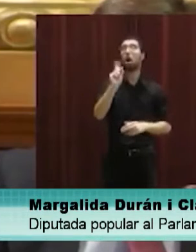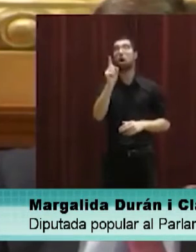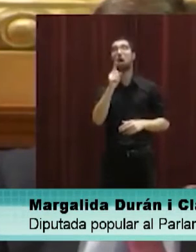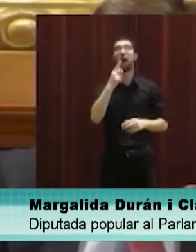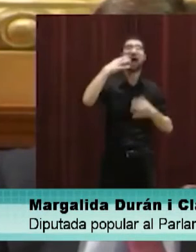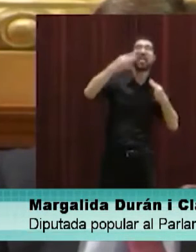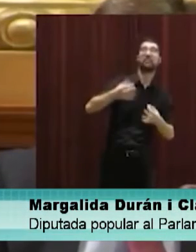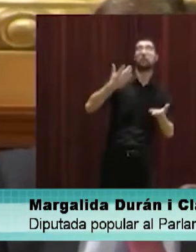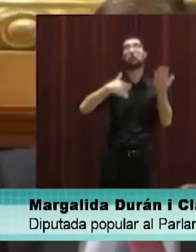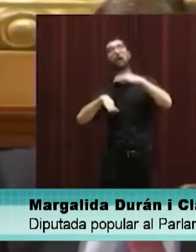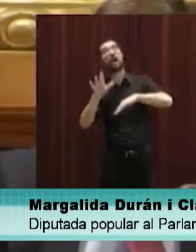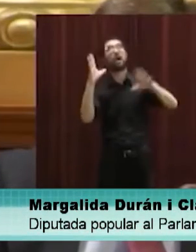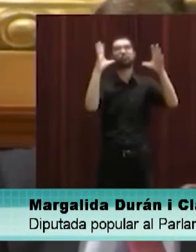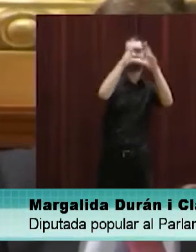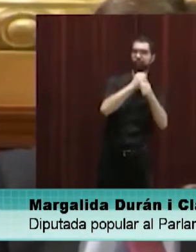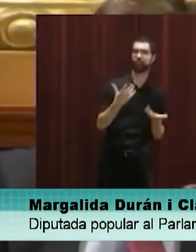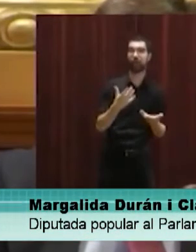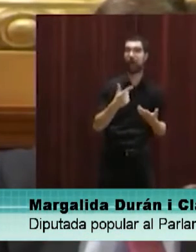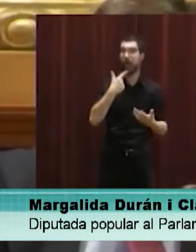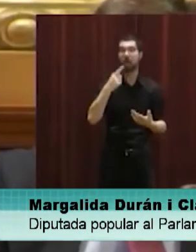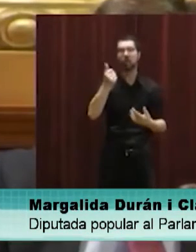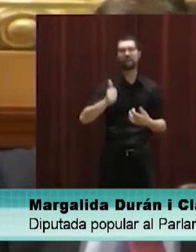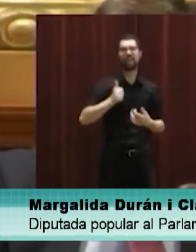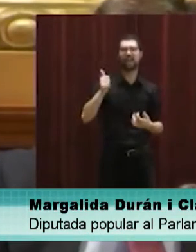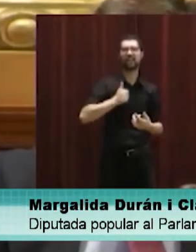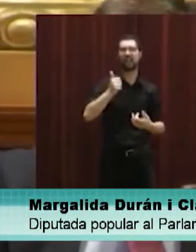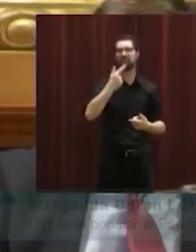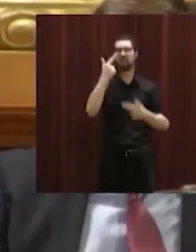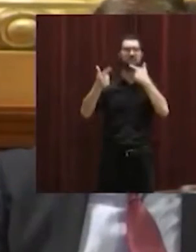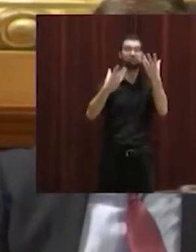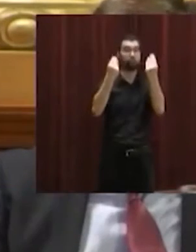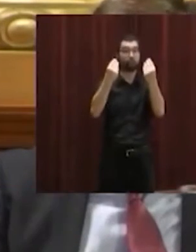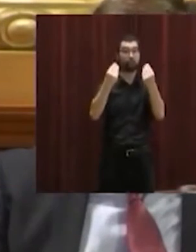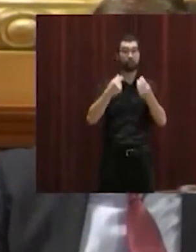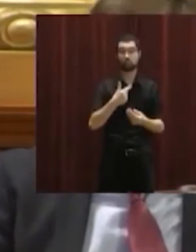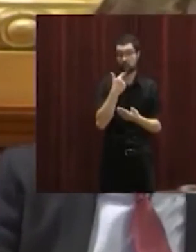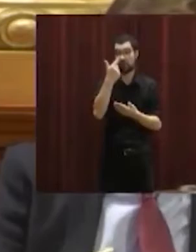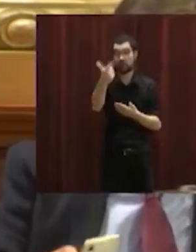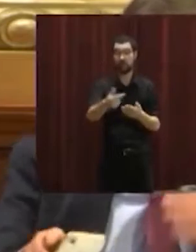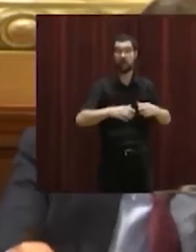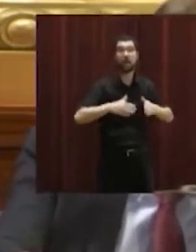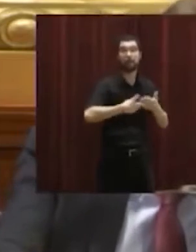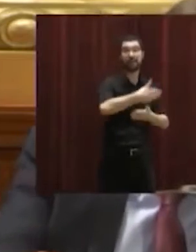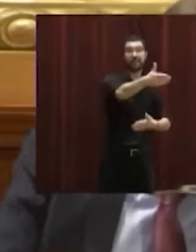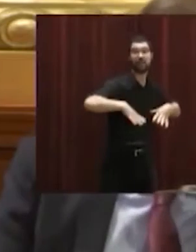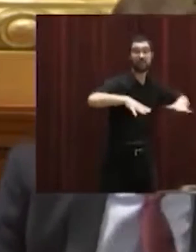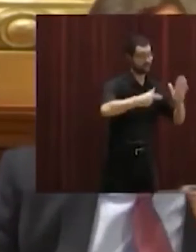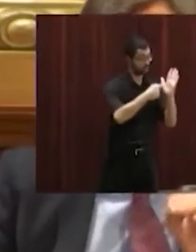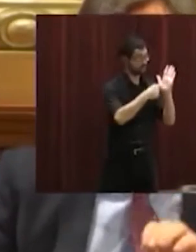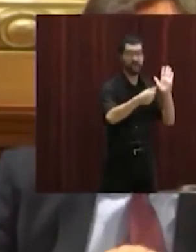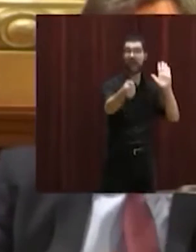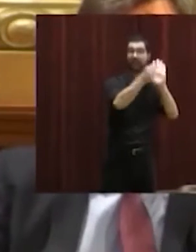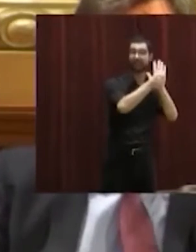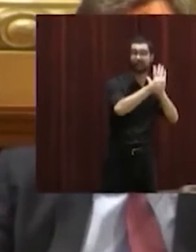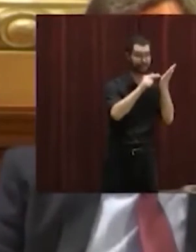mos posava excuses i mos deia moltes falsedats. Per cert, li vull recomanar un article que m'apareix molt bo del periòdico Eivissa, Les falsedades de la consellera.